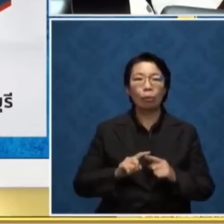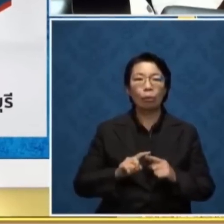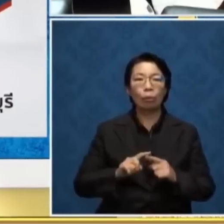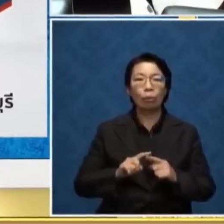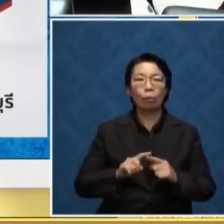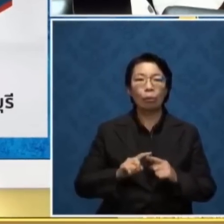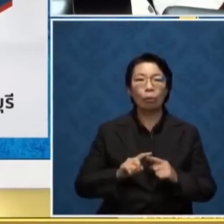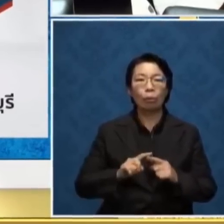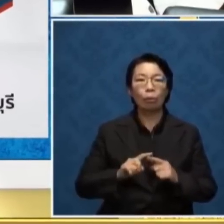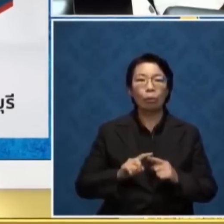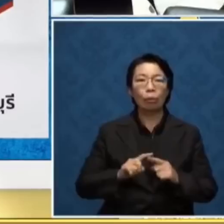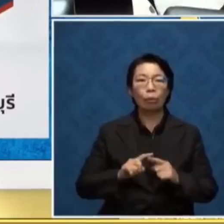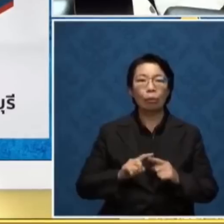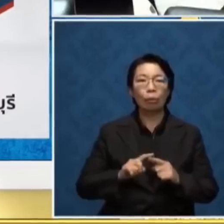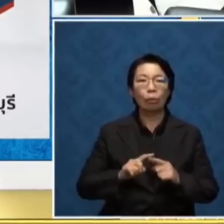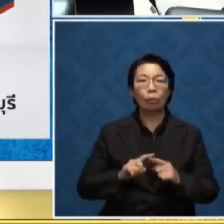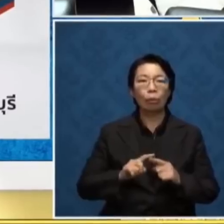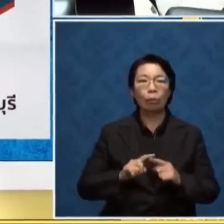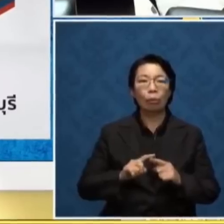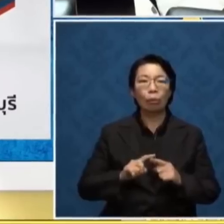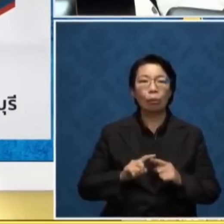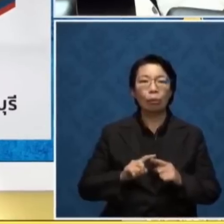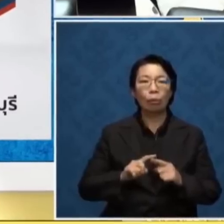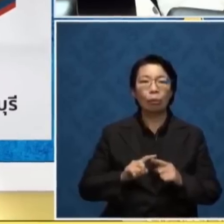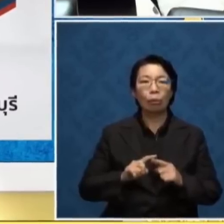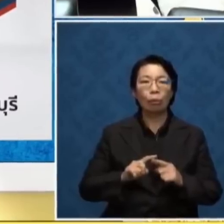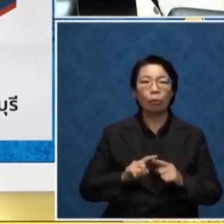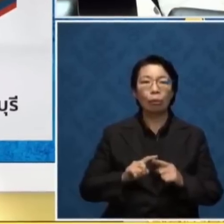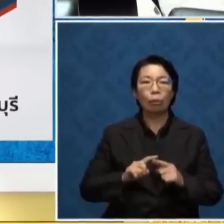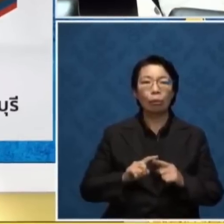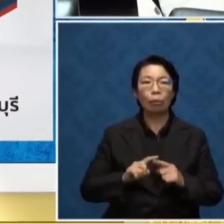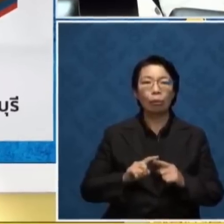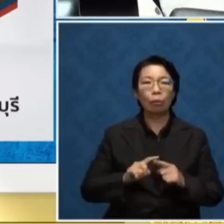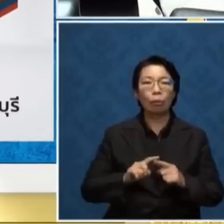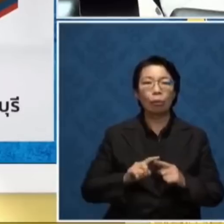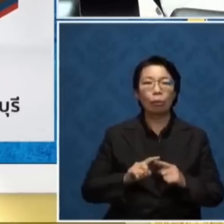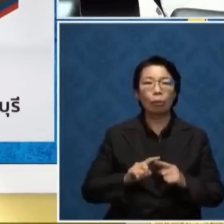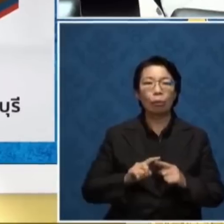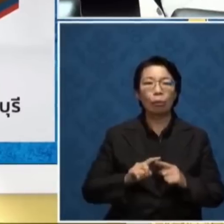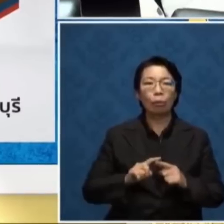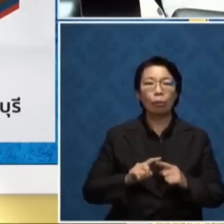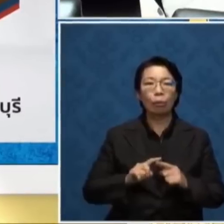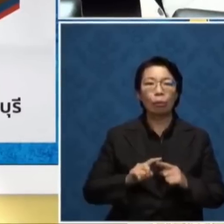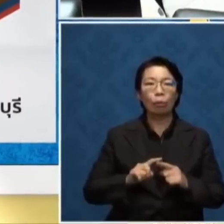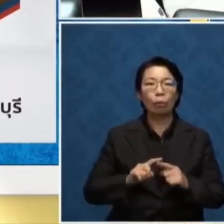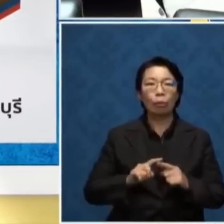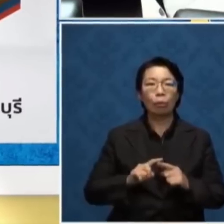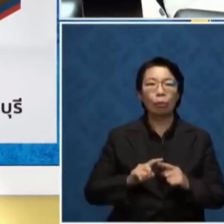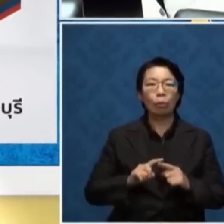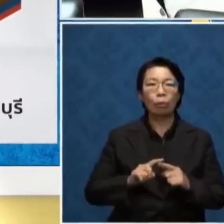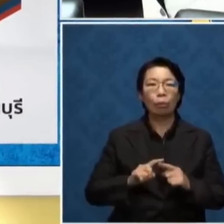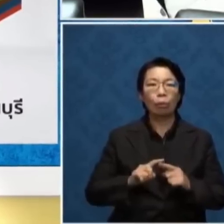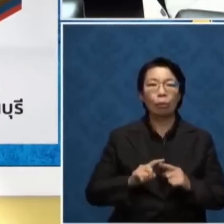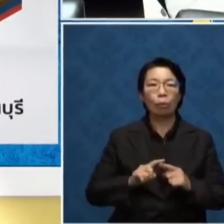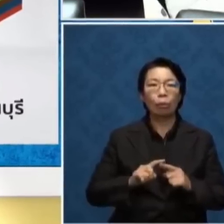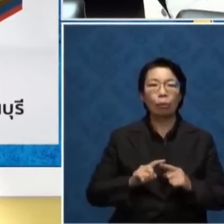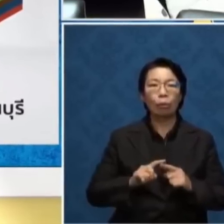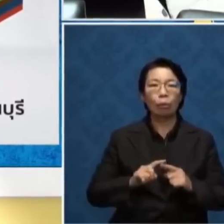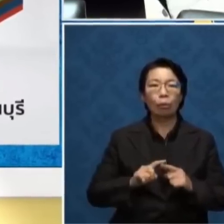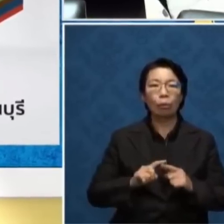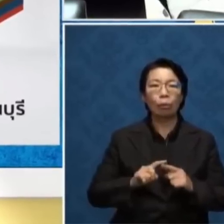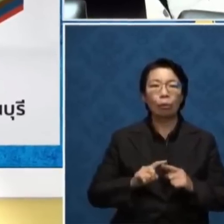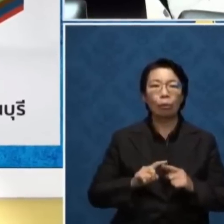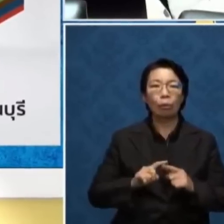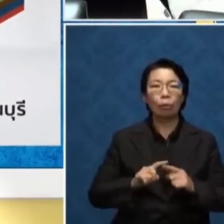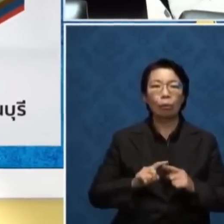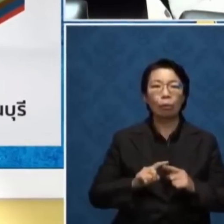ขออนุญาตเพื่อหลีกเลี่ยงการทำรายงานประเมินกระทบประเมินผลกระทบสิ่งแวดล้อมหรือไม่คะและอีกประ